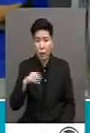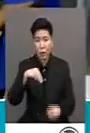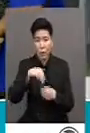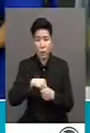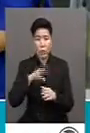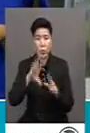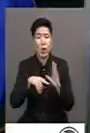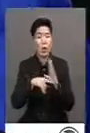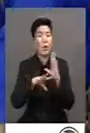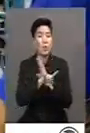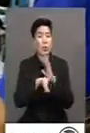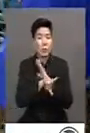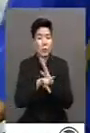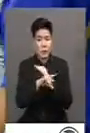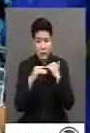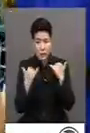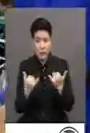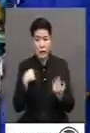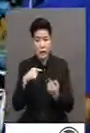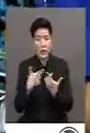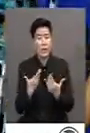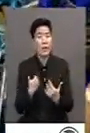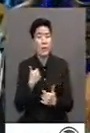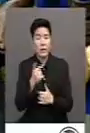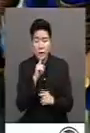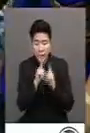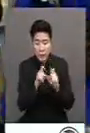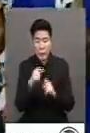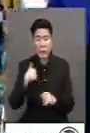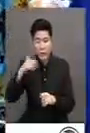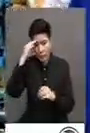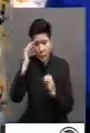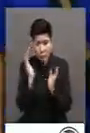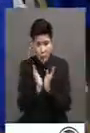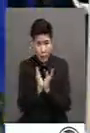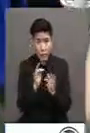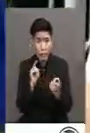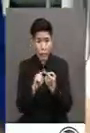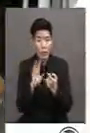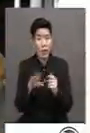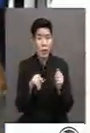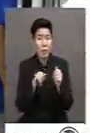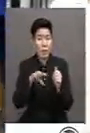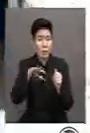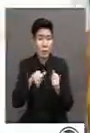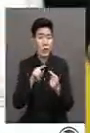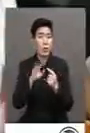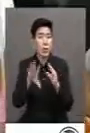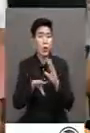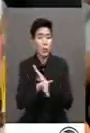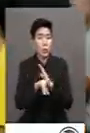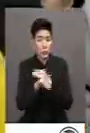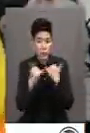ในพื้นที่บางปลาสร้อยที่ชลบุรีเอาไปสอบปากคำที่สถานีตำรวจภูธรอำเภอเมืองจังหวัดชลบุรี